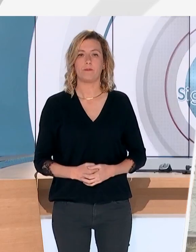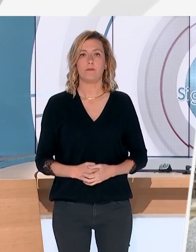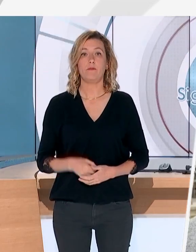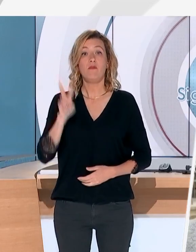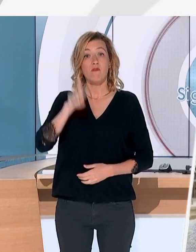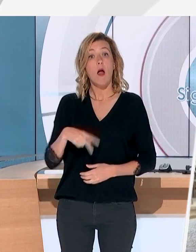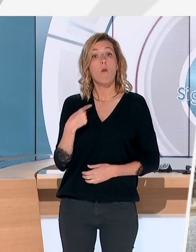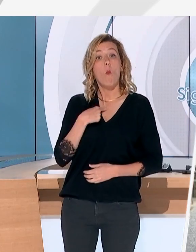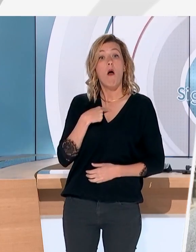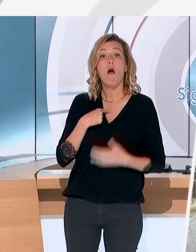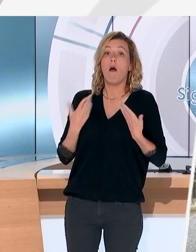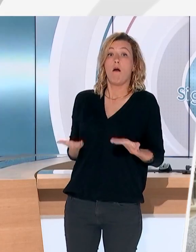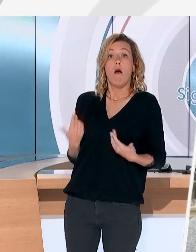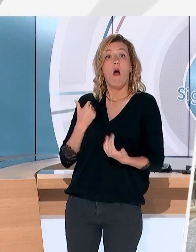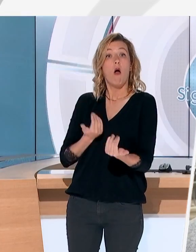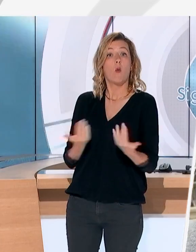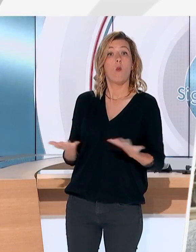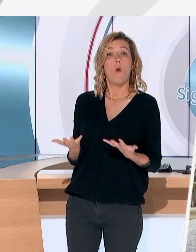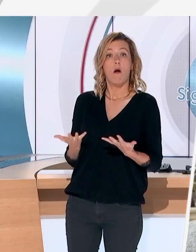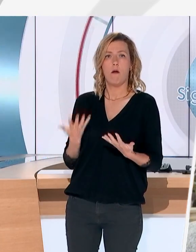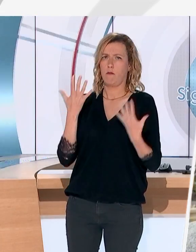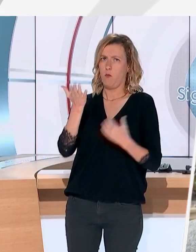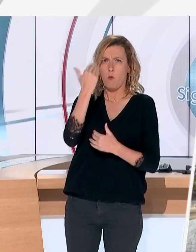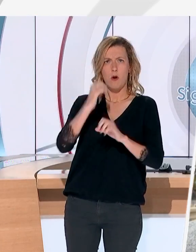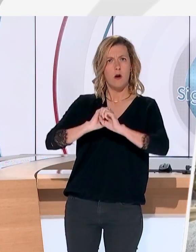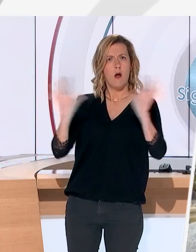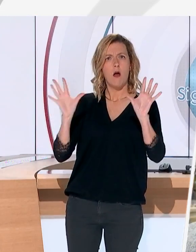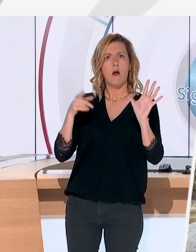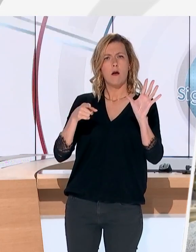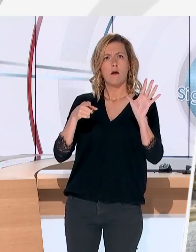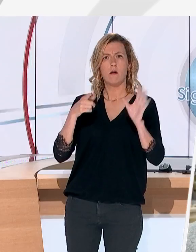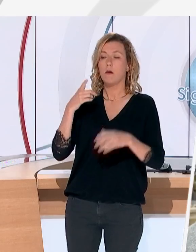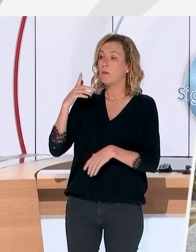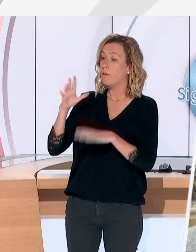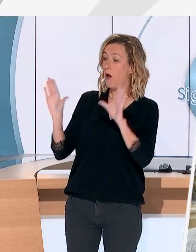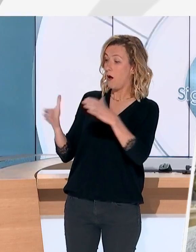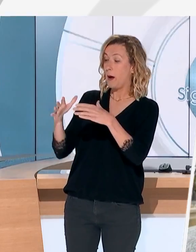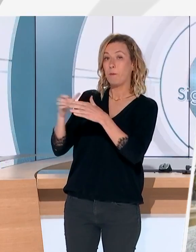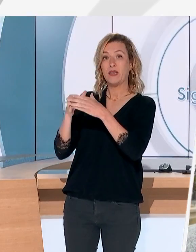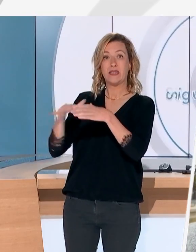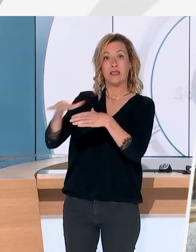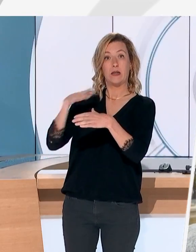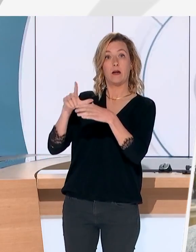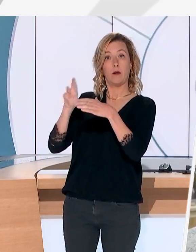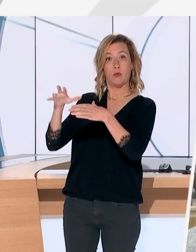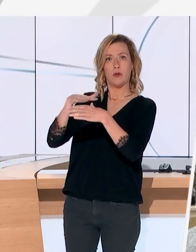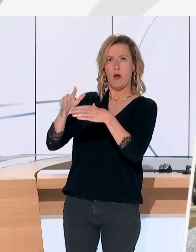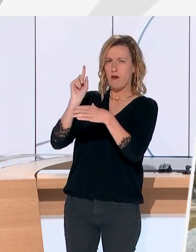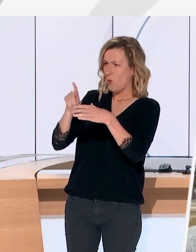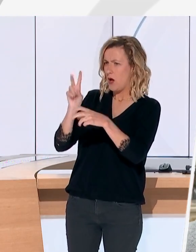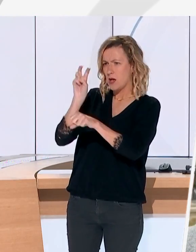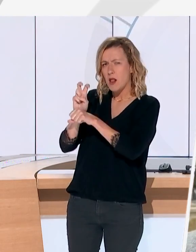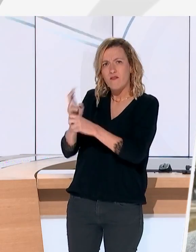Ce que j'attends aujourd'hui, moi, c'est qu'il y ait une clarification, savoir si clairement les personnes qui nous entourent dans cette majorité sont